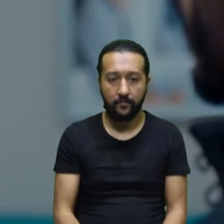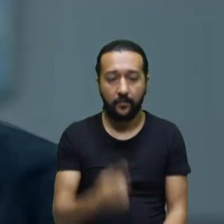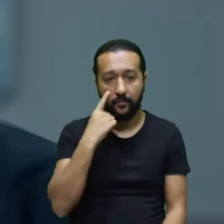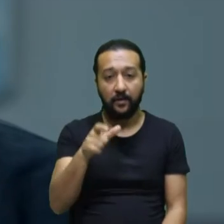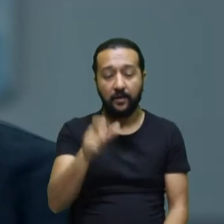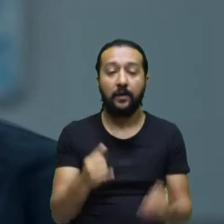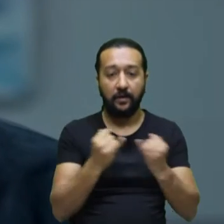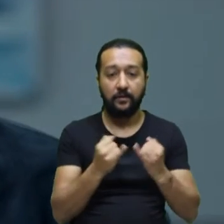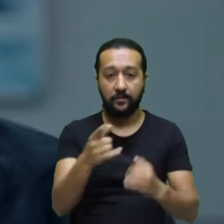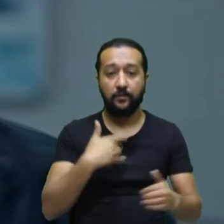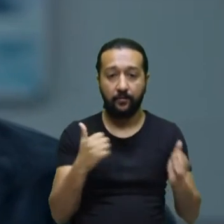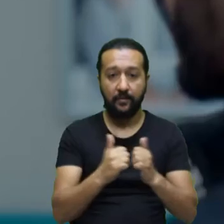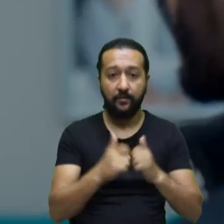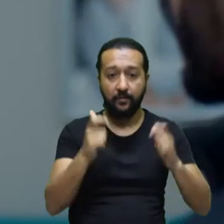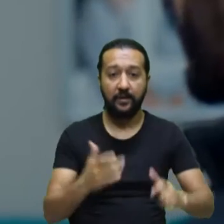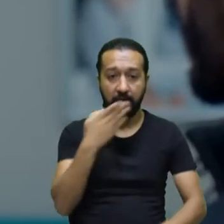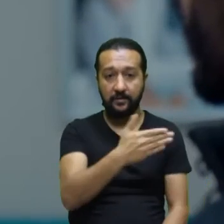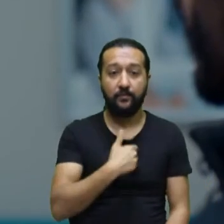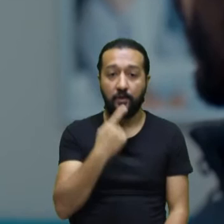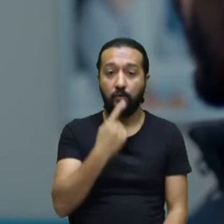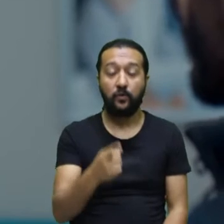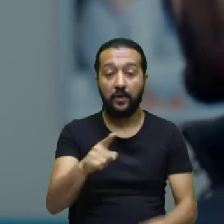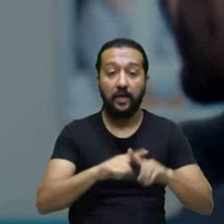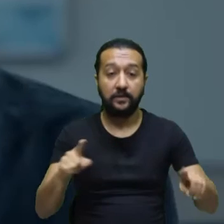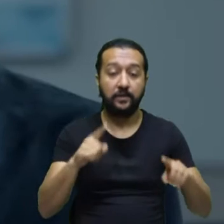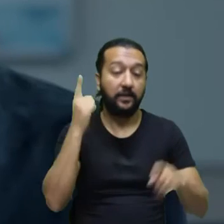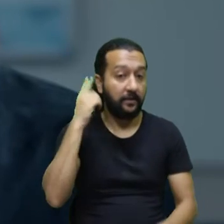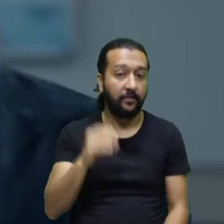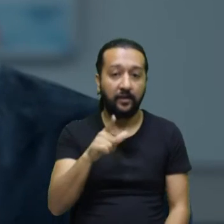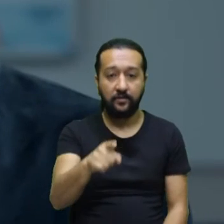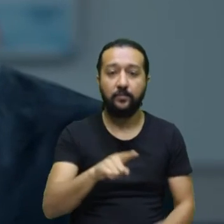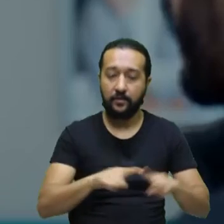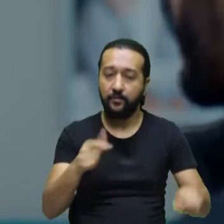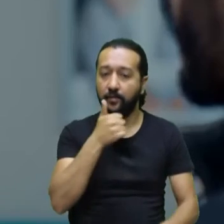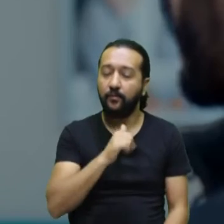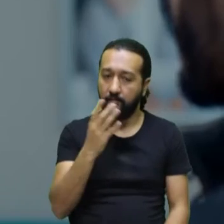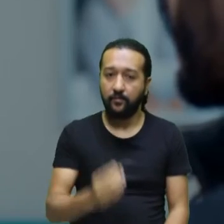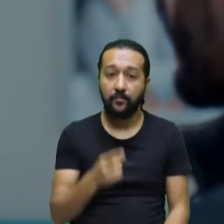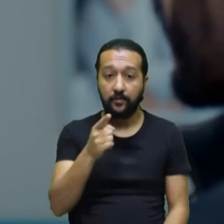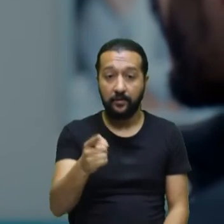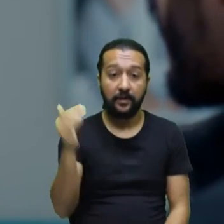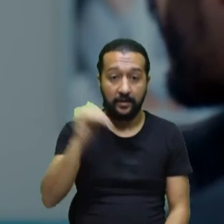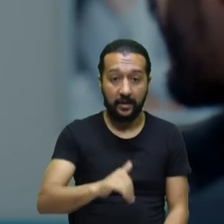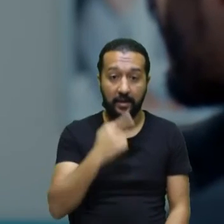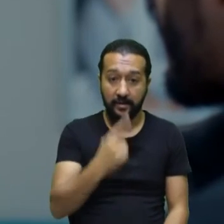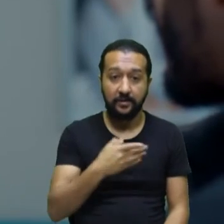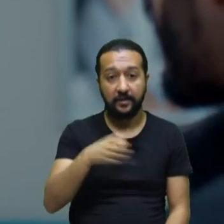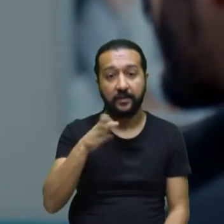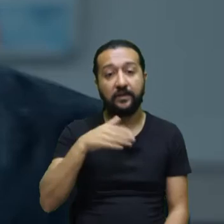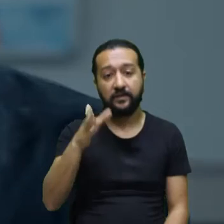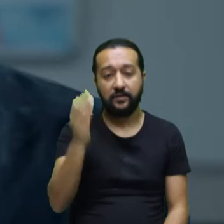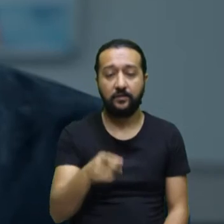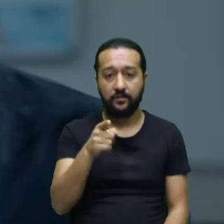Bak kardeşim, beraber bir yere gideceksek benim sözümden asla çıkmayacaksın. Tamam abi. Gel deyince geleceksin, git